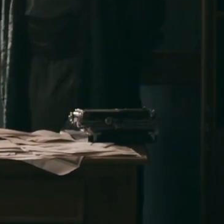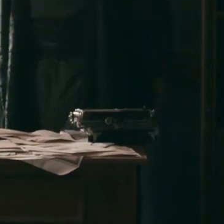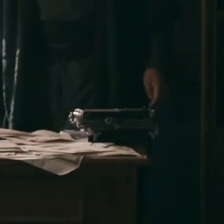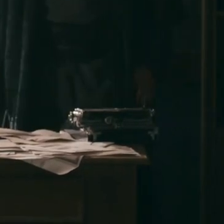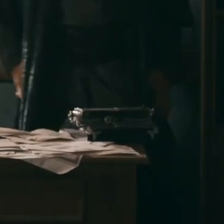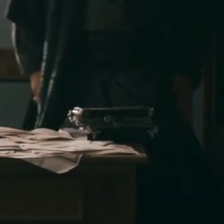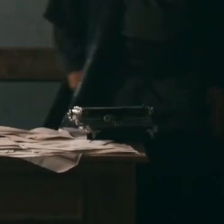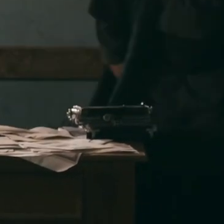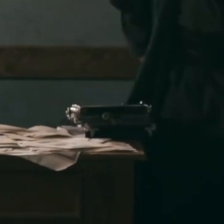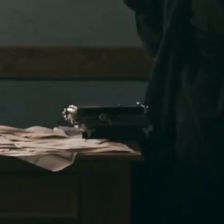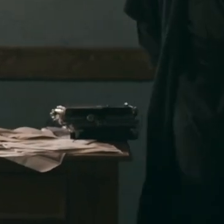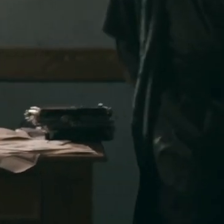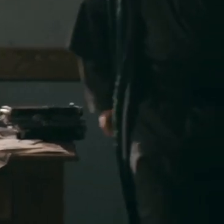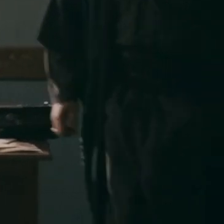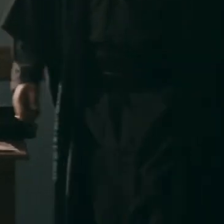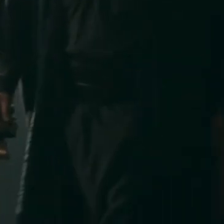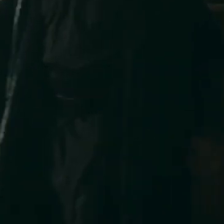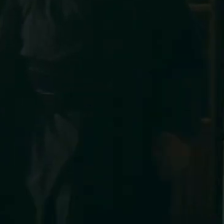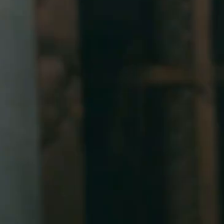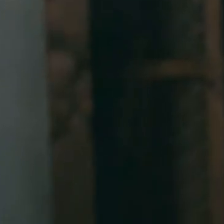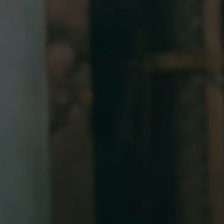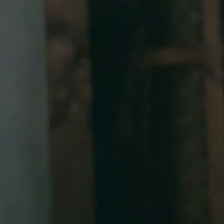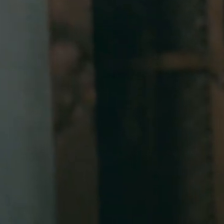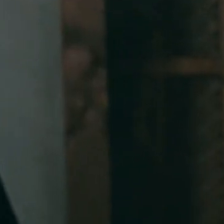O çıkıp giderken Ömer Ali'ye yanaştı.